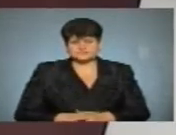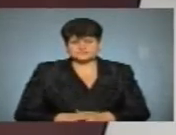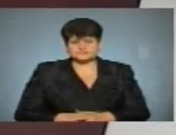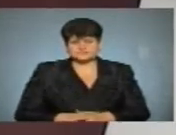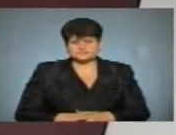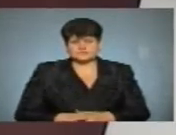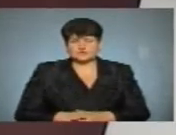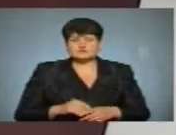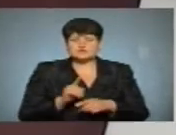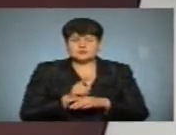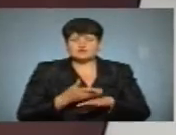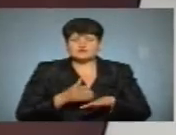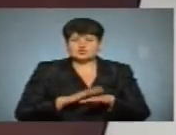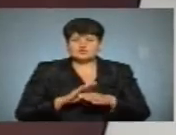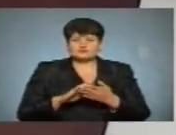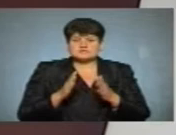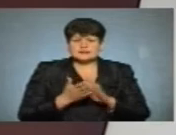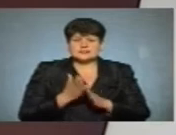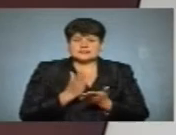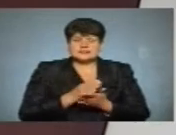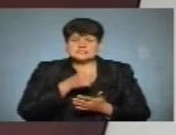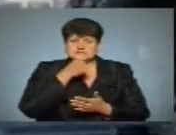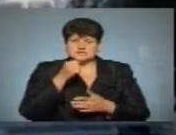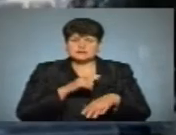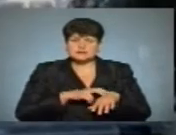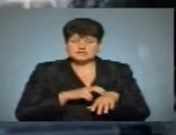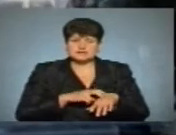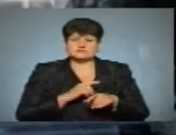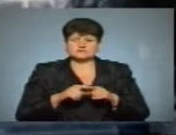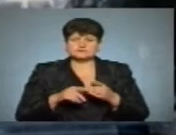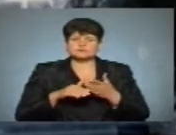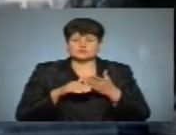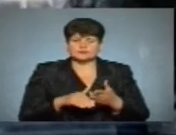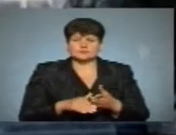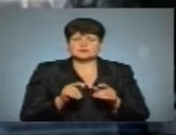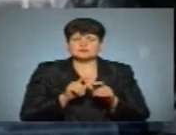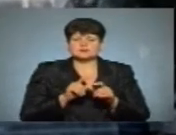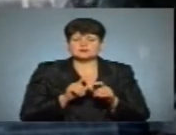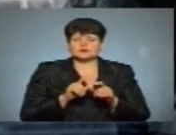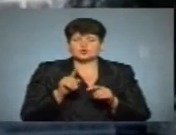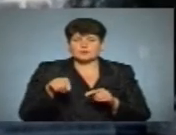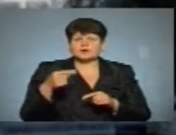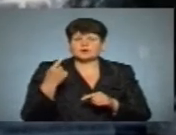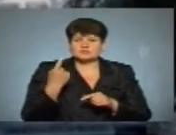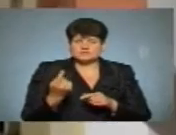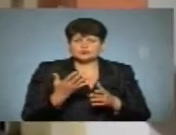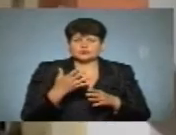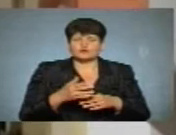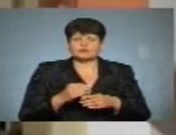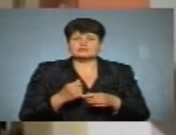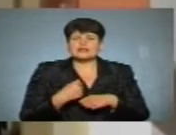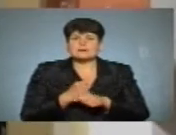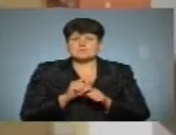У стабільно важкому стані перебуває старша лікарка екстреної медичної допомоги Тернопільської станції швидкої номер 1, у якої